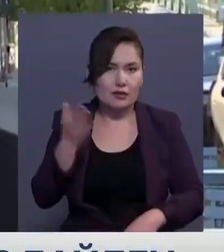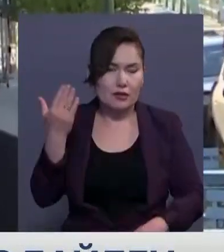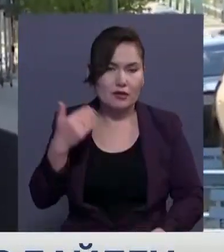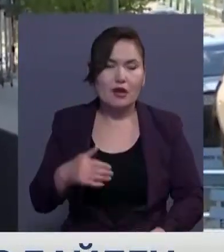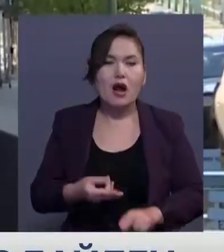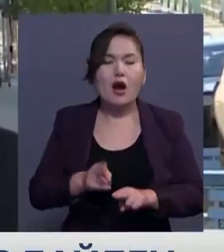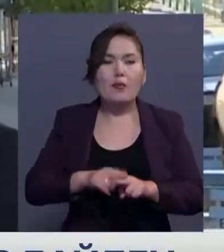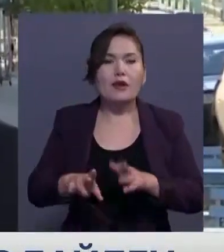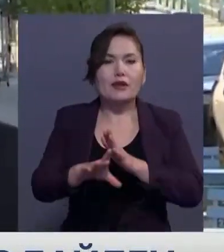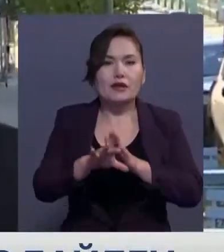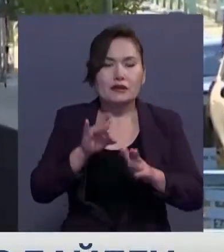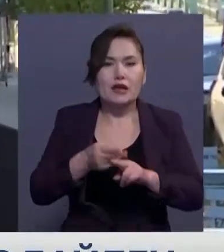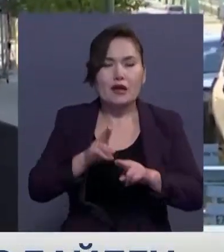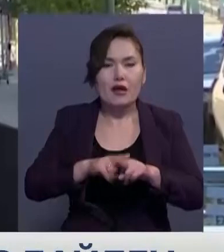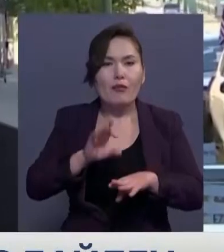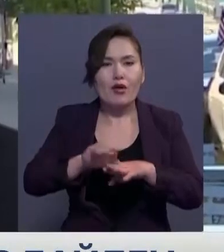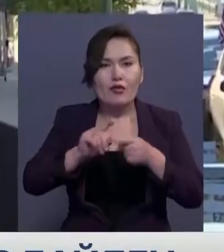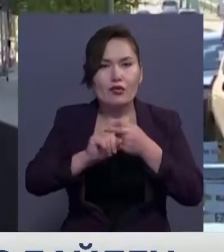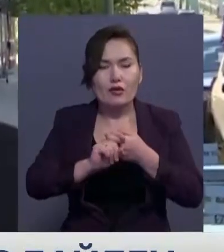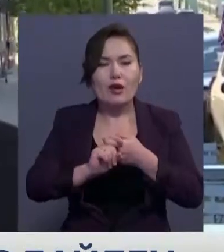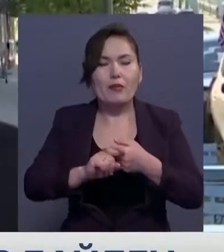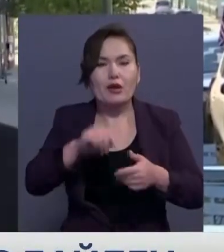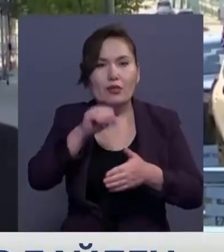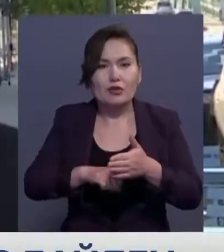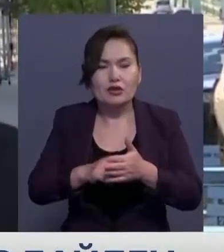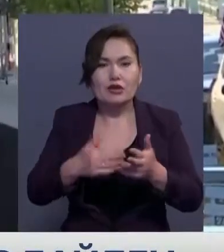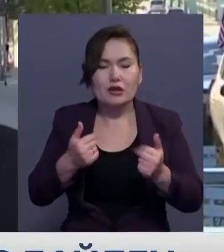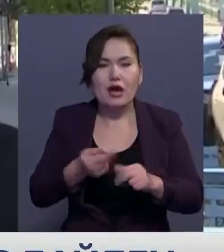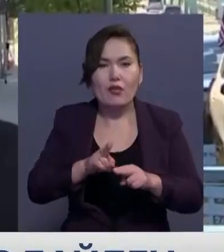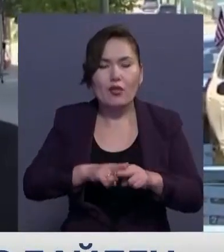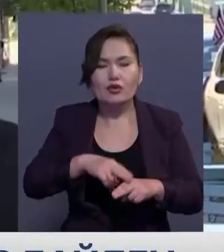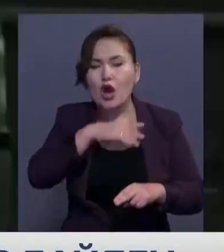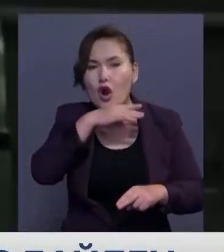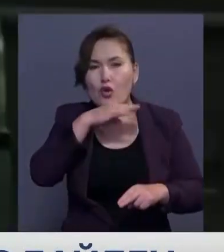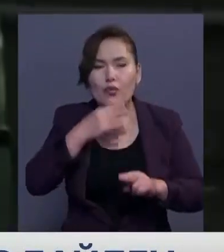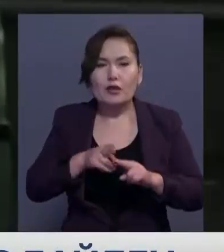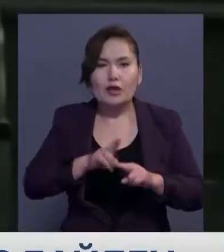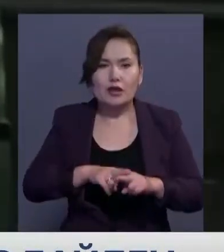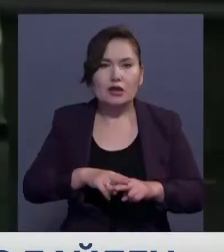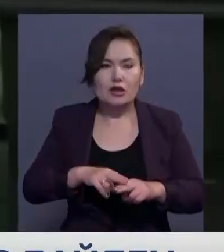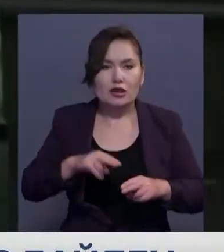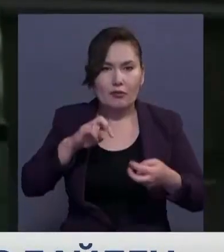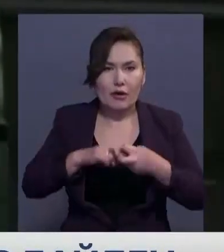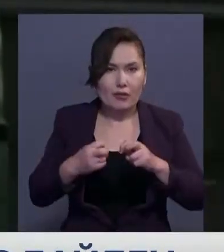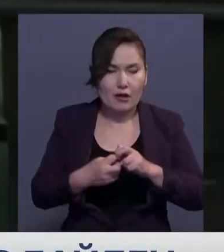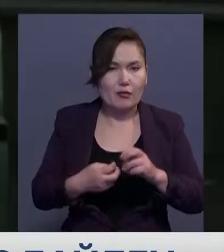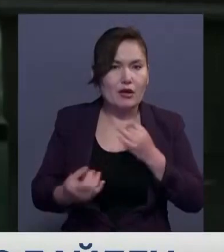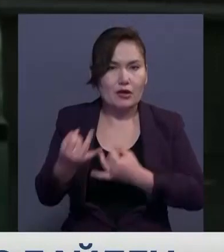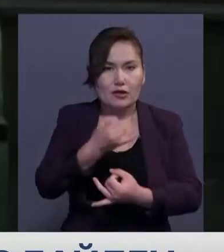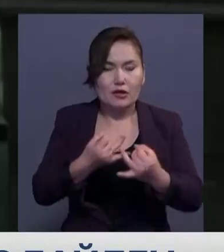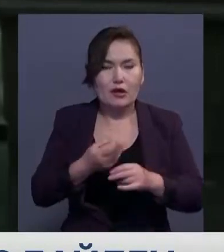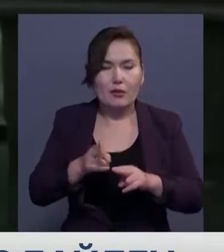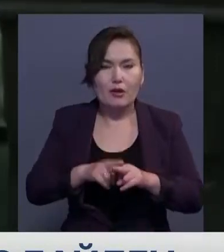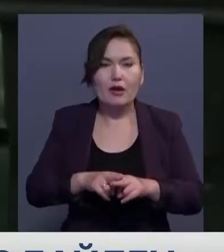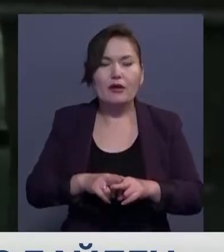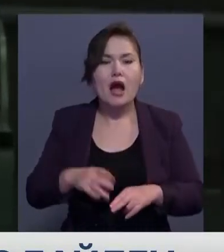Бұл сайлаудағы ең жаманы коронавирус болды. Вакцина туралы хабар әлі де жоқ. Менің ойымша